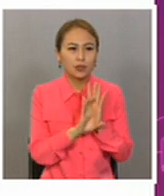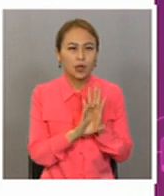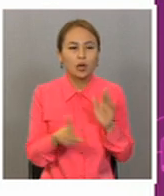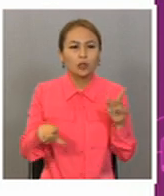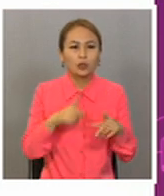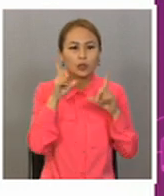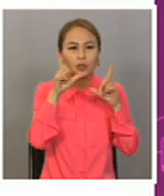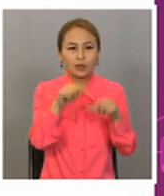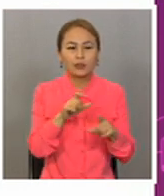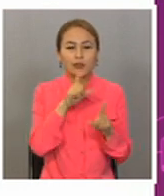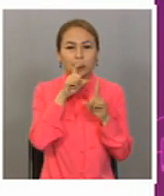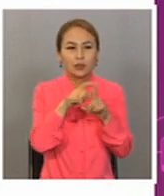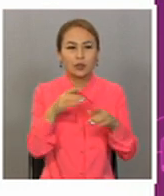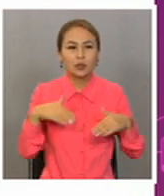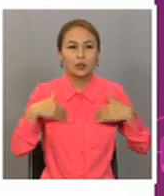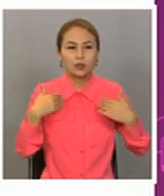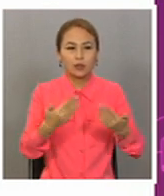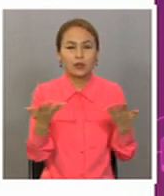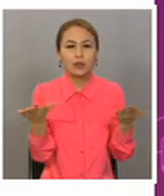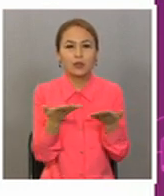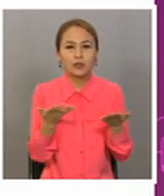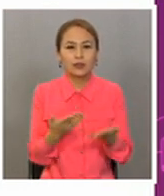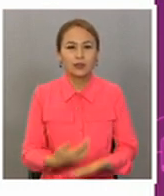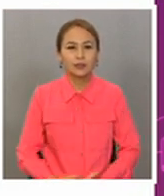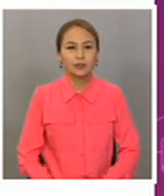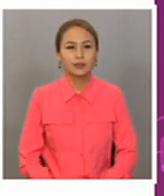Жолаушыға айтылатын тілек сөз қандай?